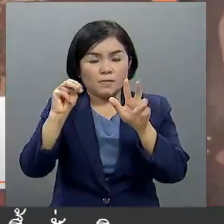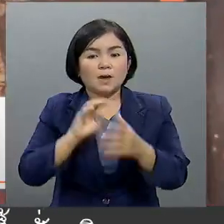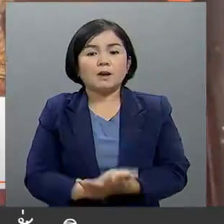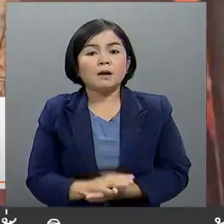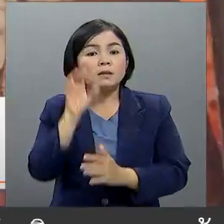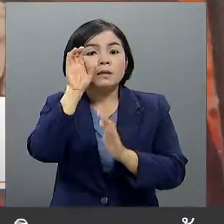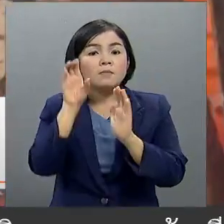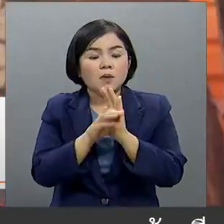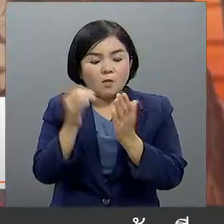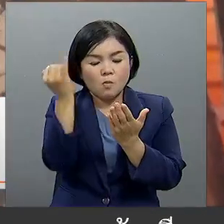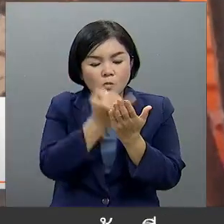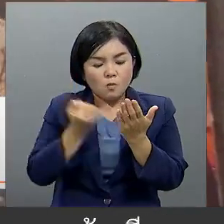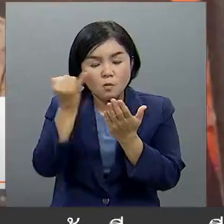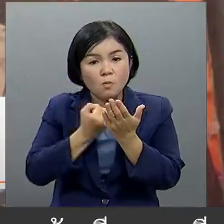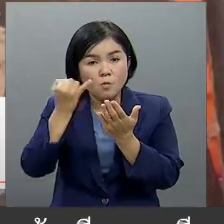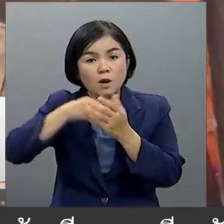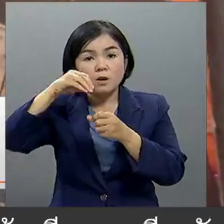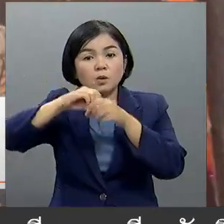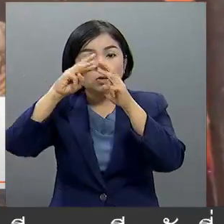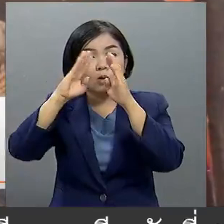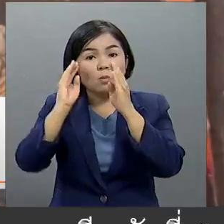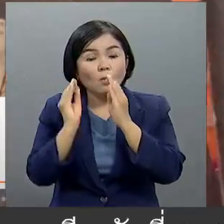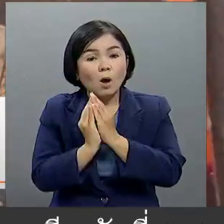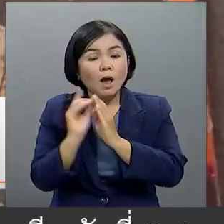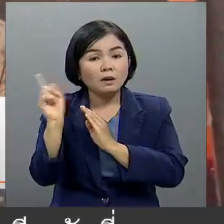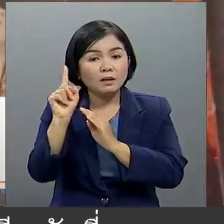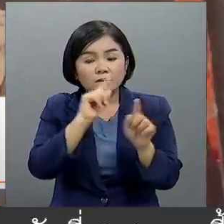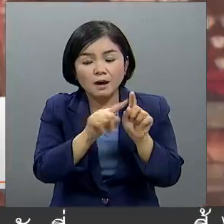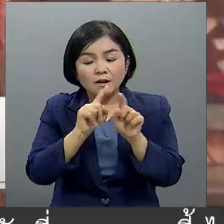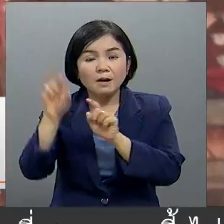ผนังที่วัดไผ่ขอน้ำเนี่ยก็จะประกอบไปด้วยภาพชุดนิทาน